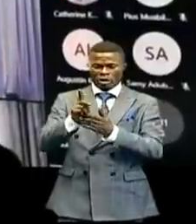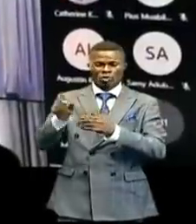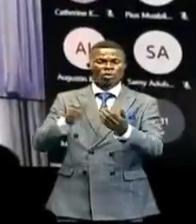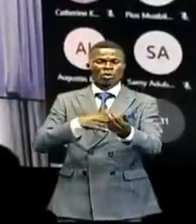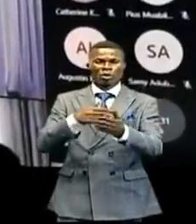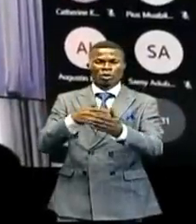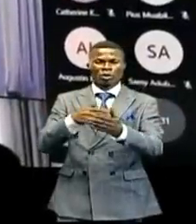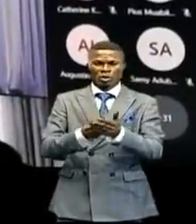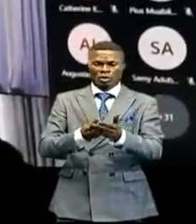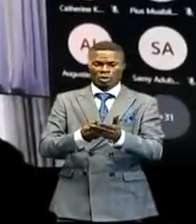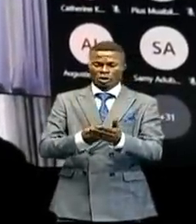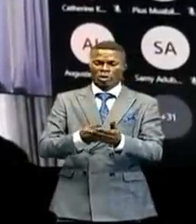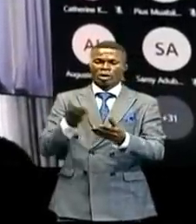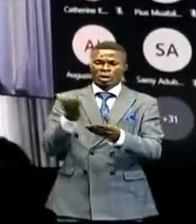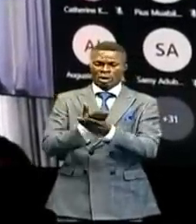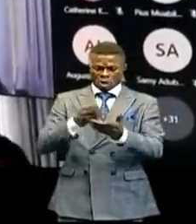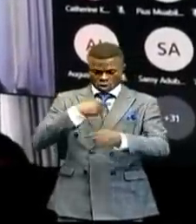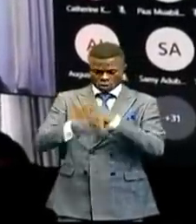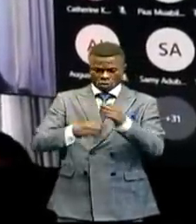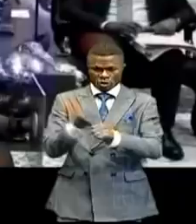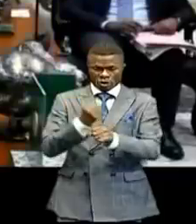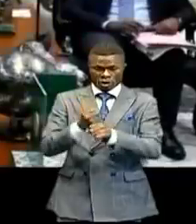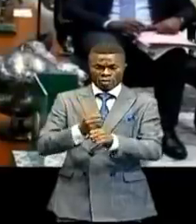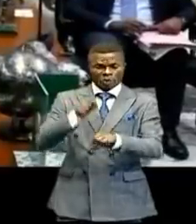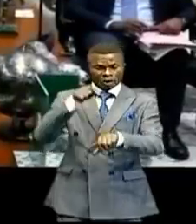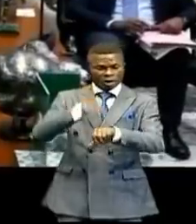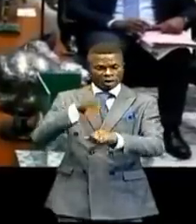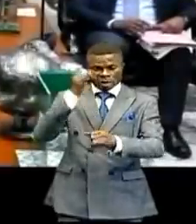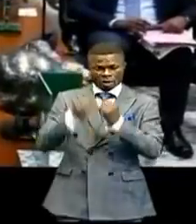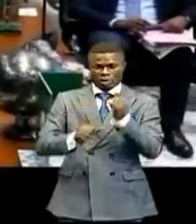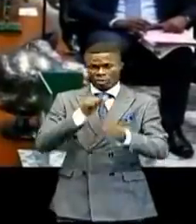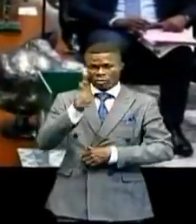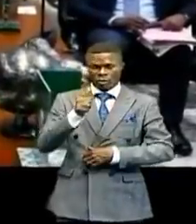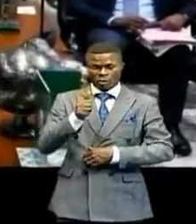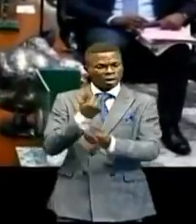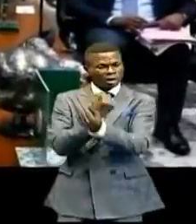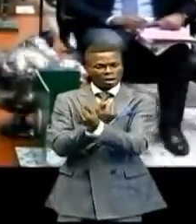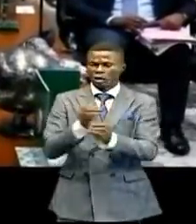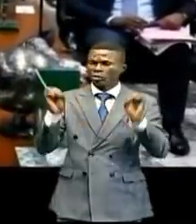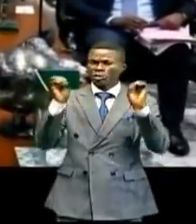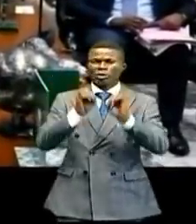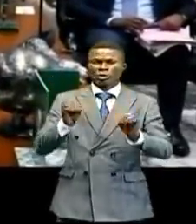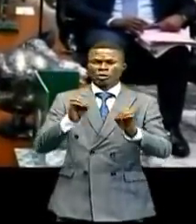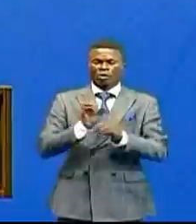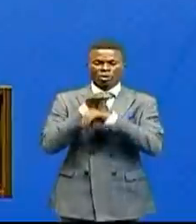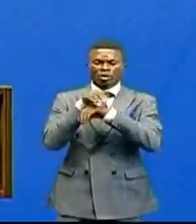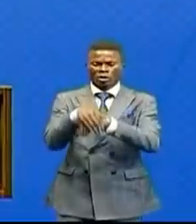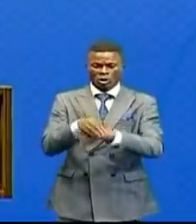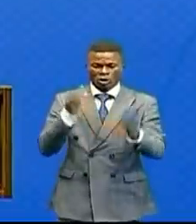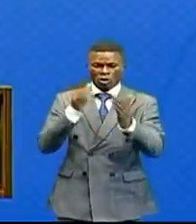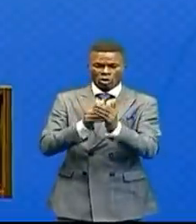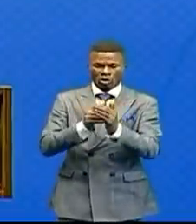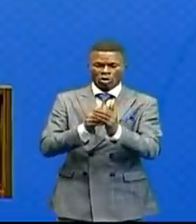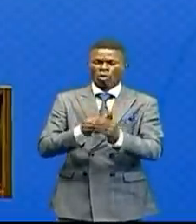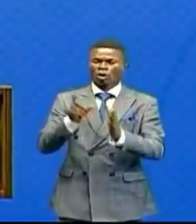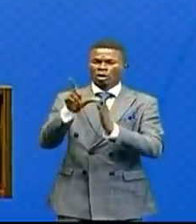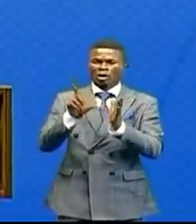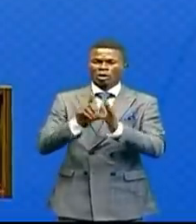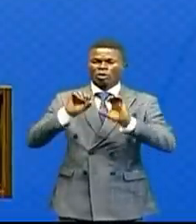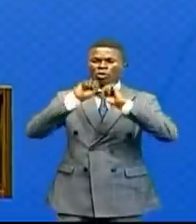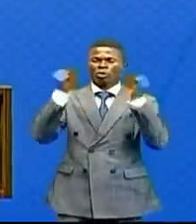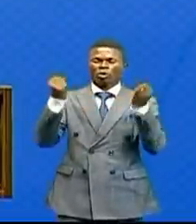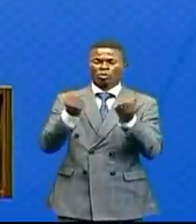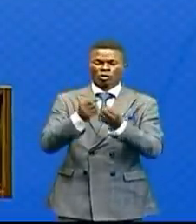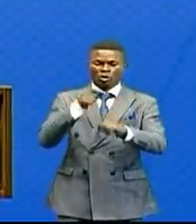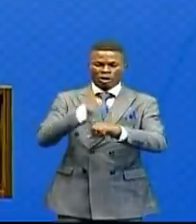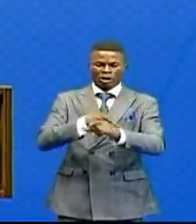superficiels, du défaut de commencer les travaux dans les délais légaux et du non-respect des engagements vis-à-vis des obligations sociales dans les